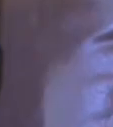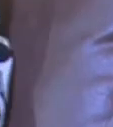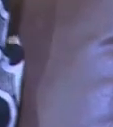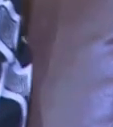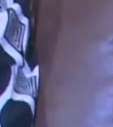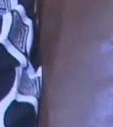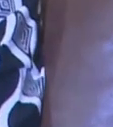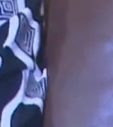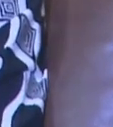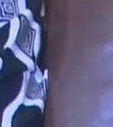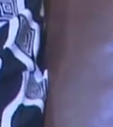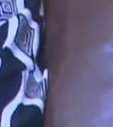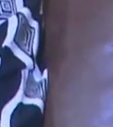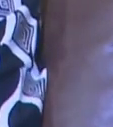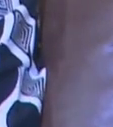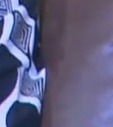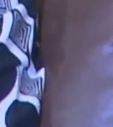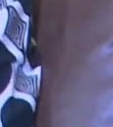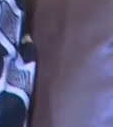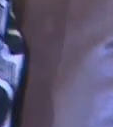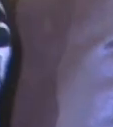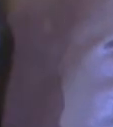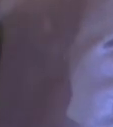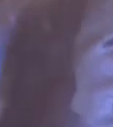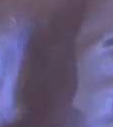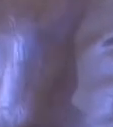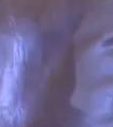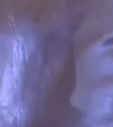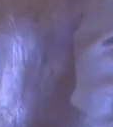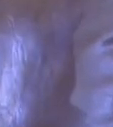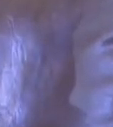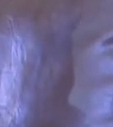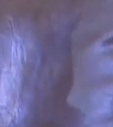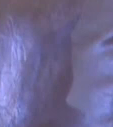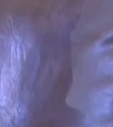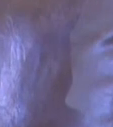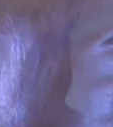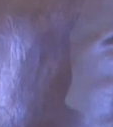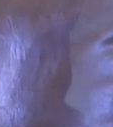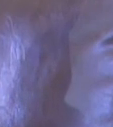maka Terima kasih Sekarang banyak sekali calek dari Muhammadiyah ke PDI